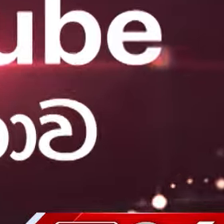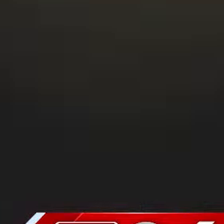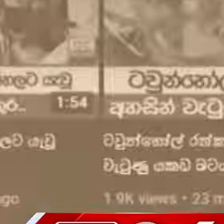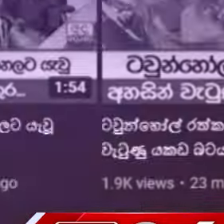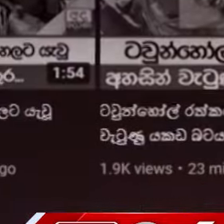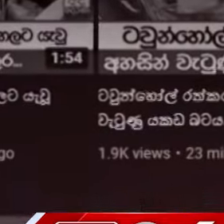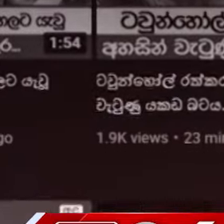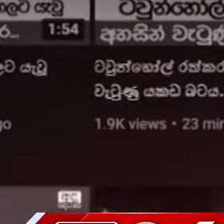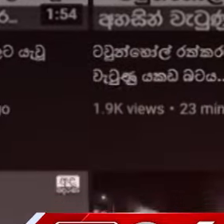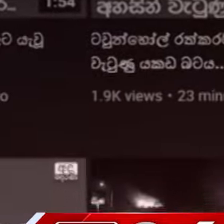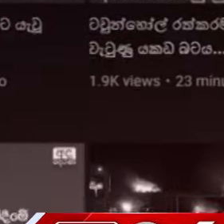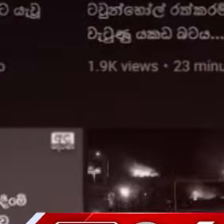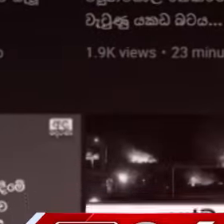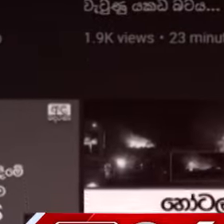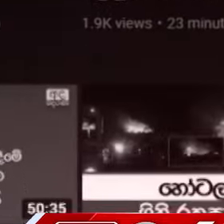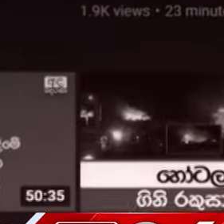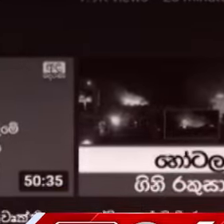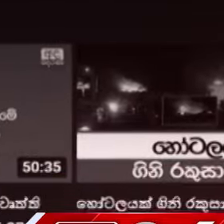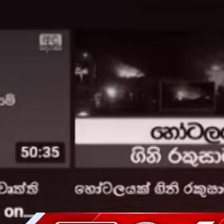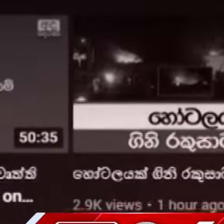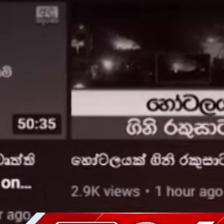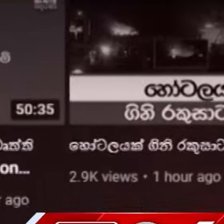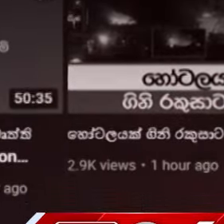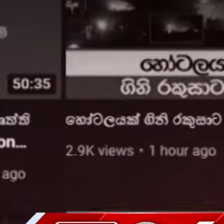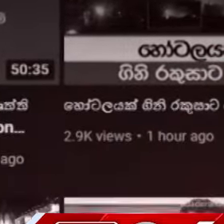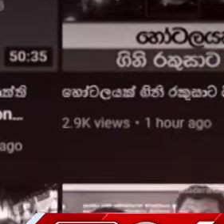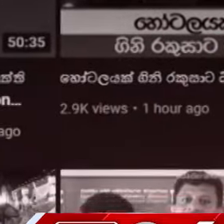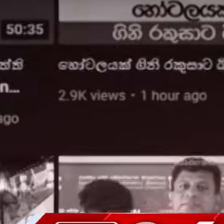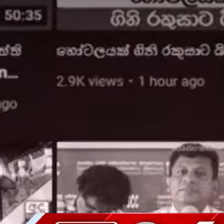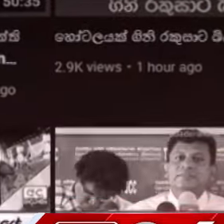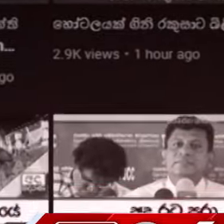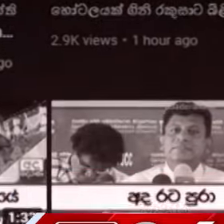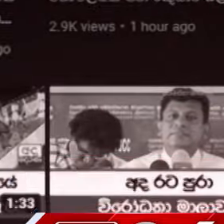නාලිකාව. YouTube අද දෙරණ දැන්ම subscribe කරන්න.